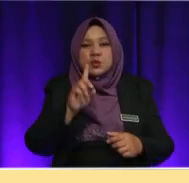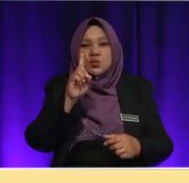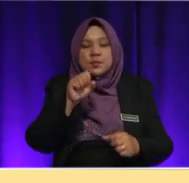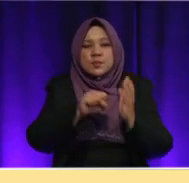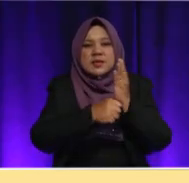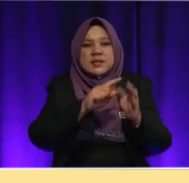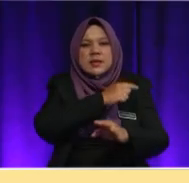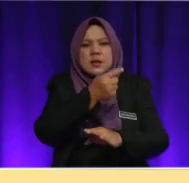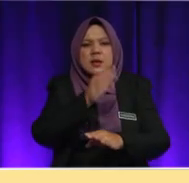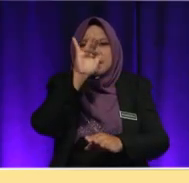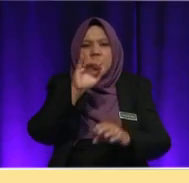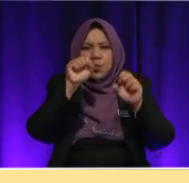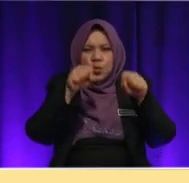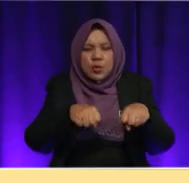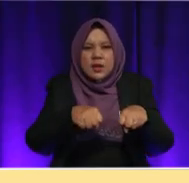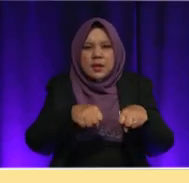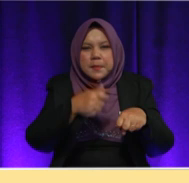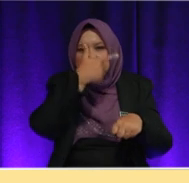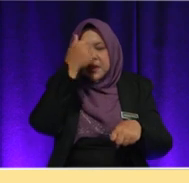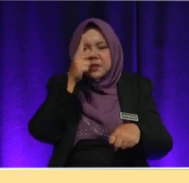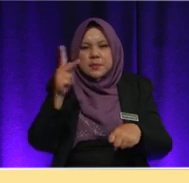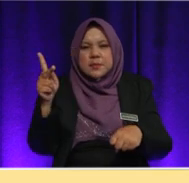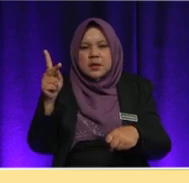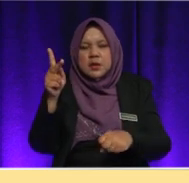menyebabkan kawasan hutan tenggelam